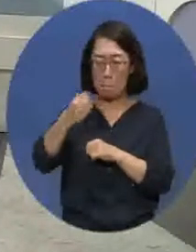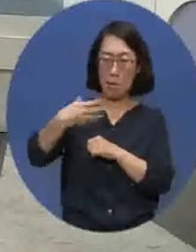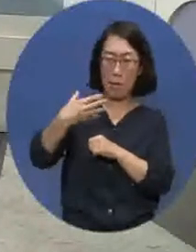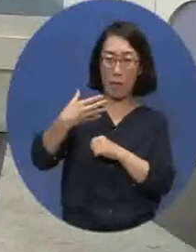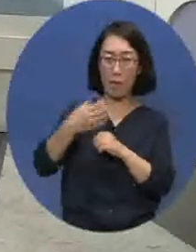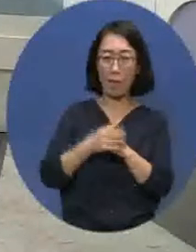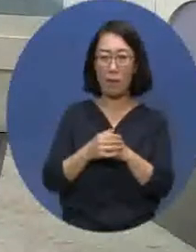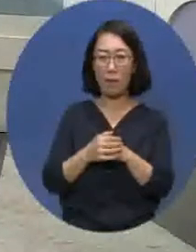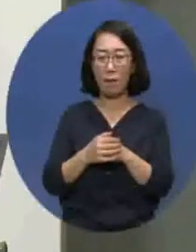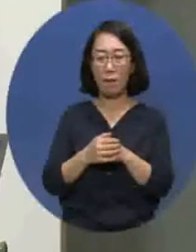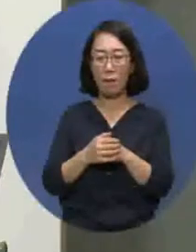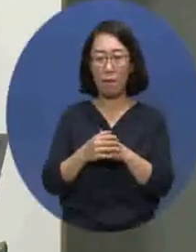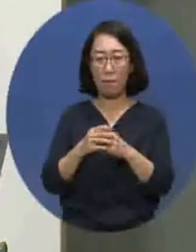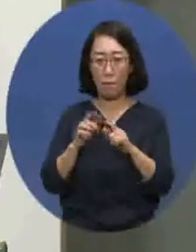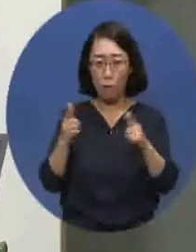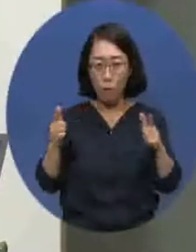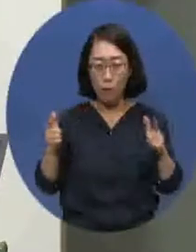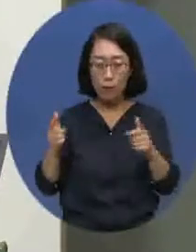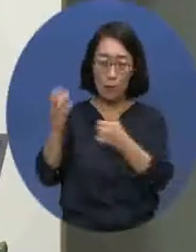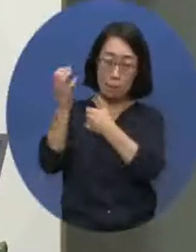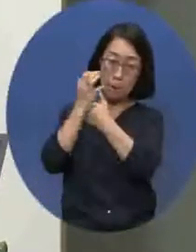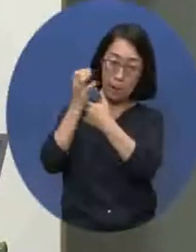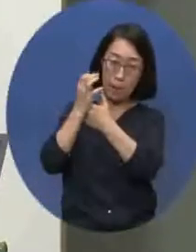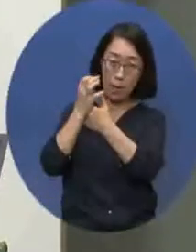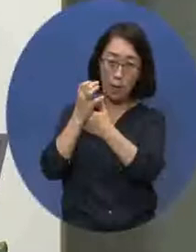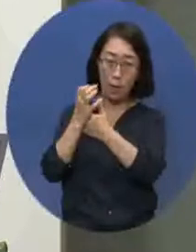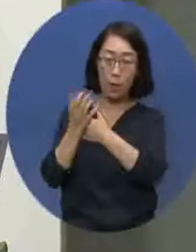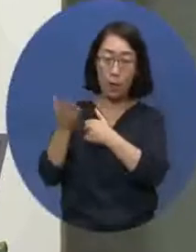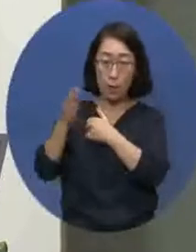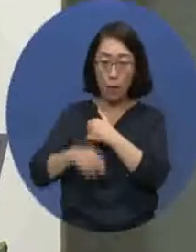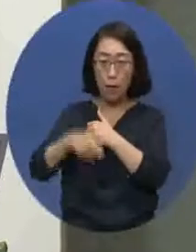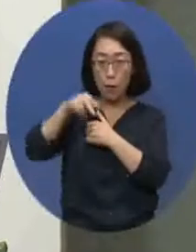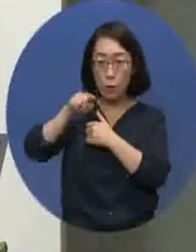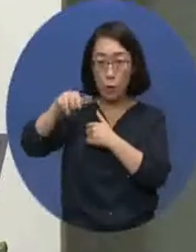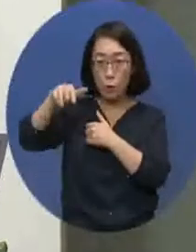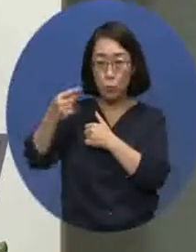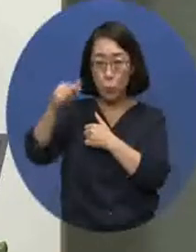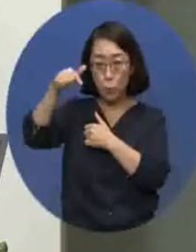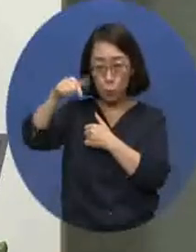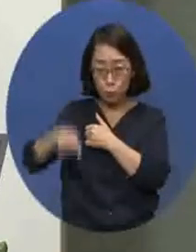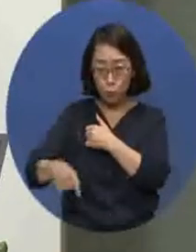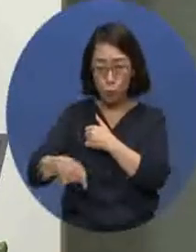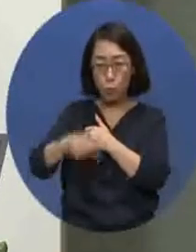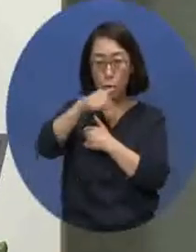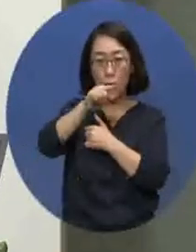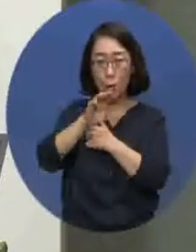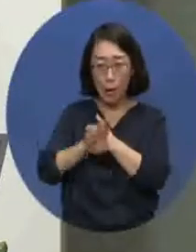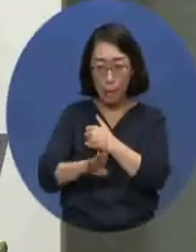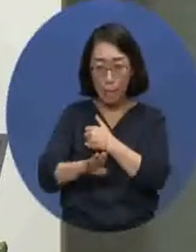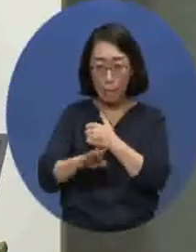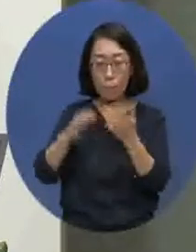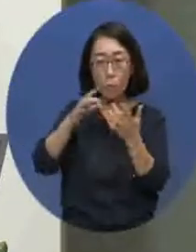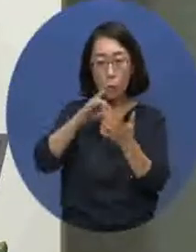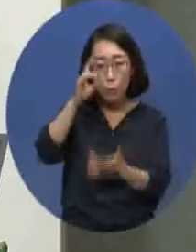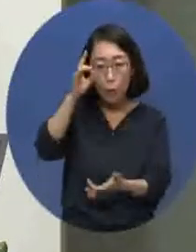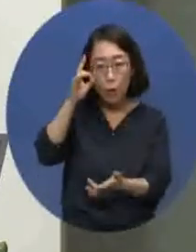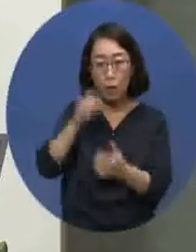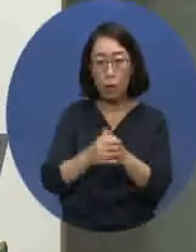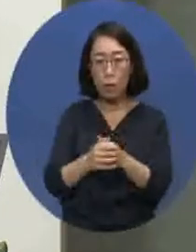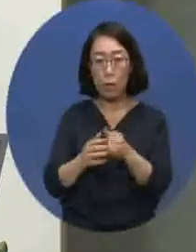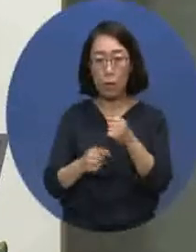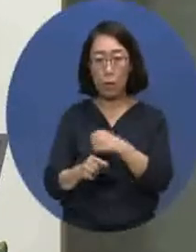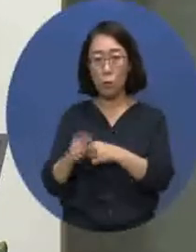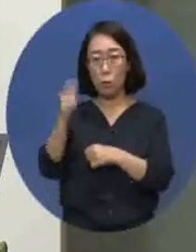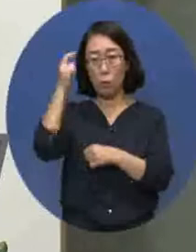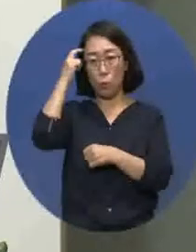일종의 내 문전박대를 당하면서도 서초구 서초 갑 을 선택한 그 이유가